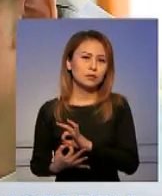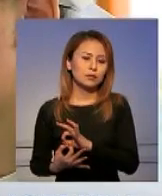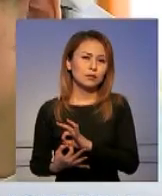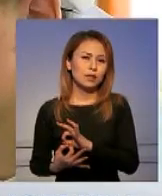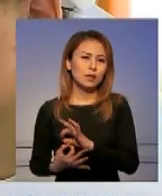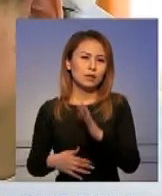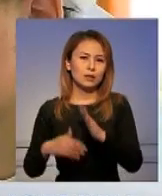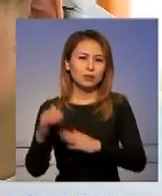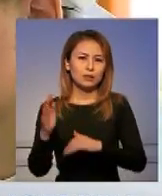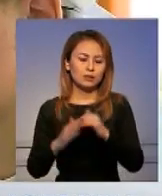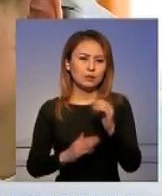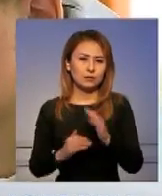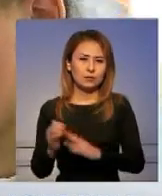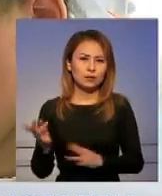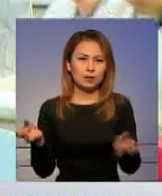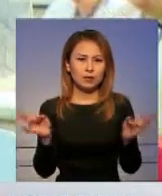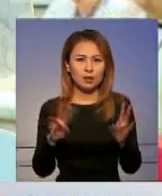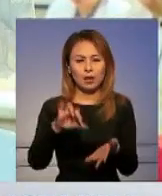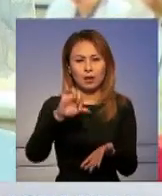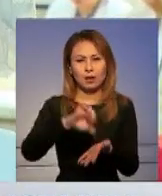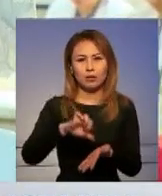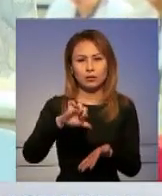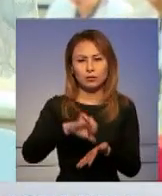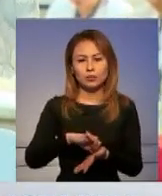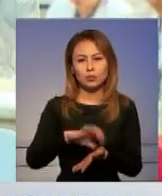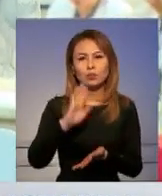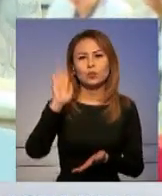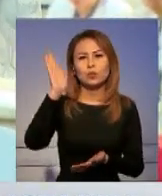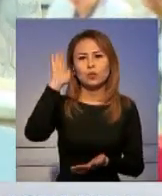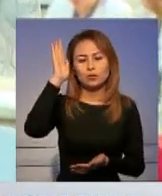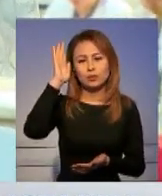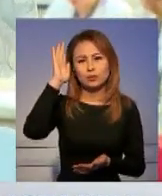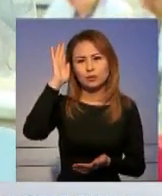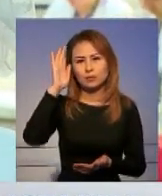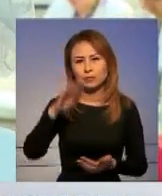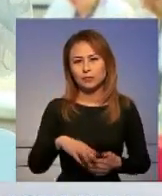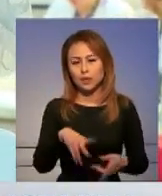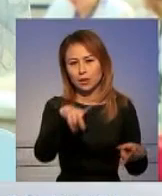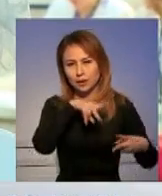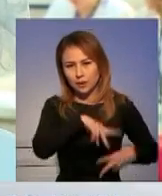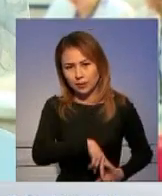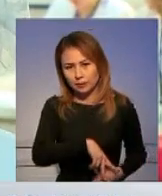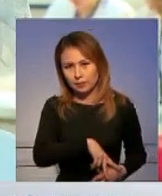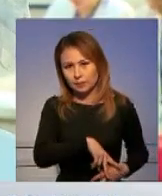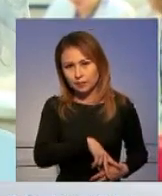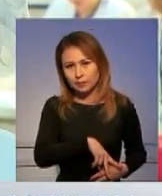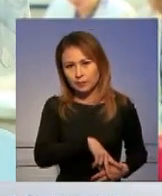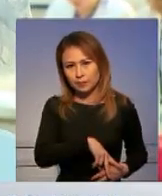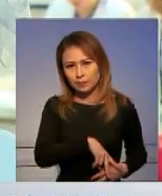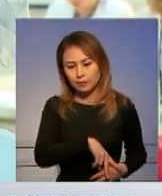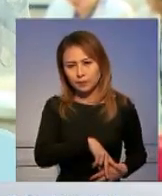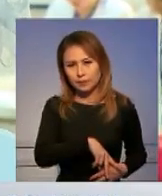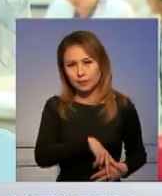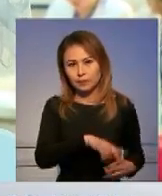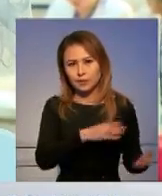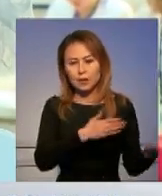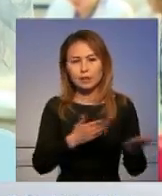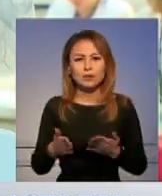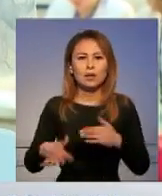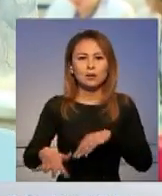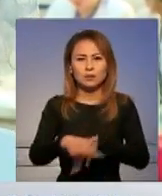тәжірибелері оқушылардың, қатысушылардың болашақта өздерінің жаңа еңбек жолында, еңбек